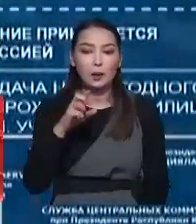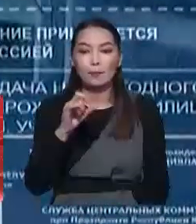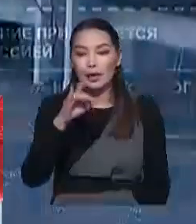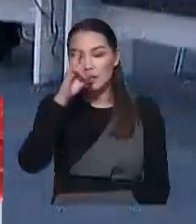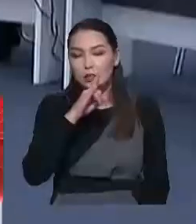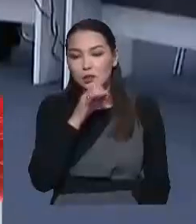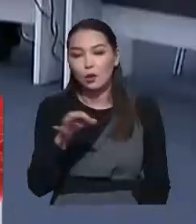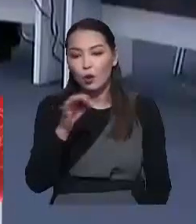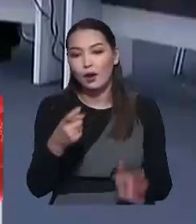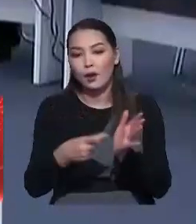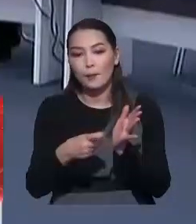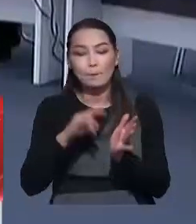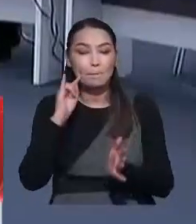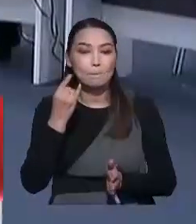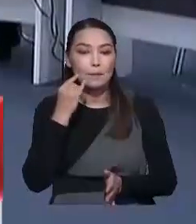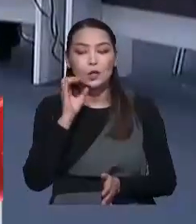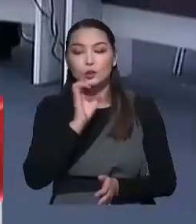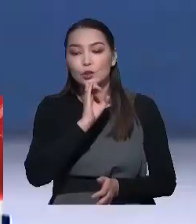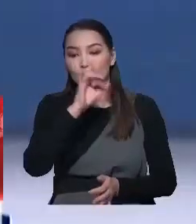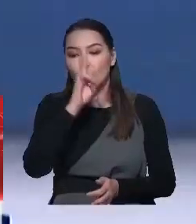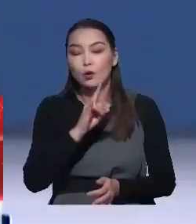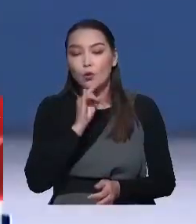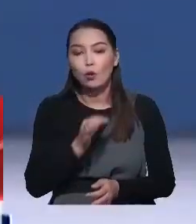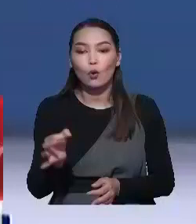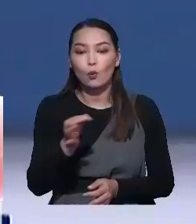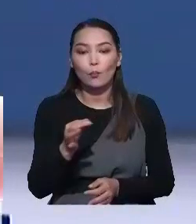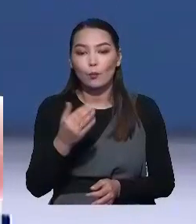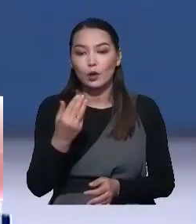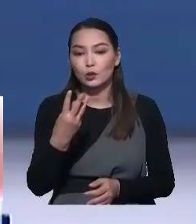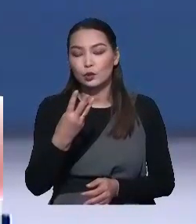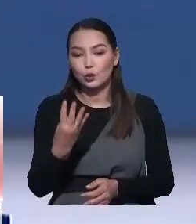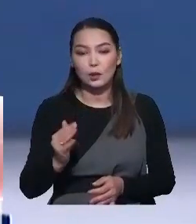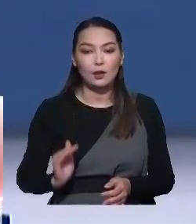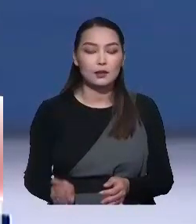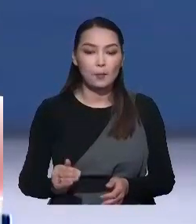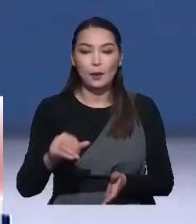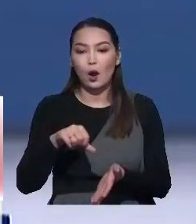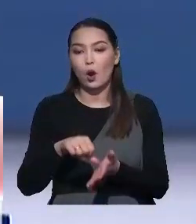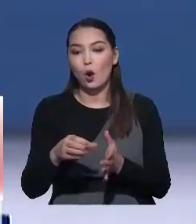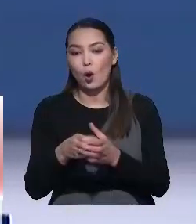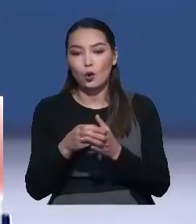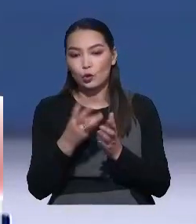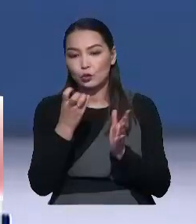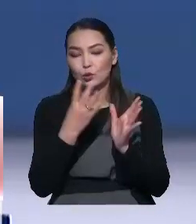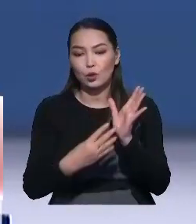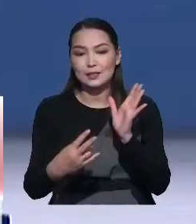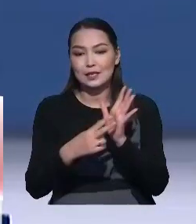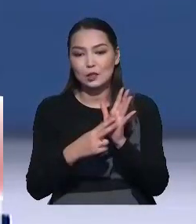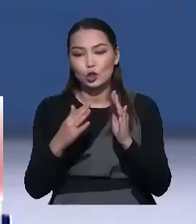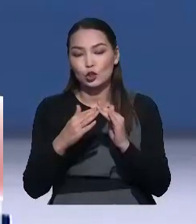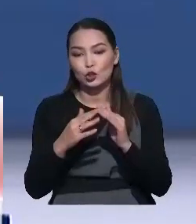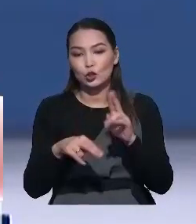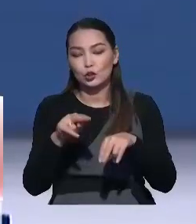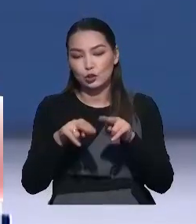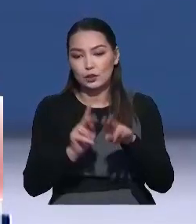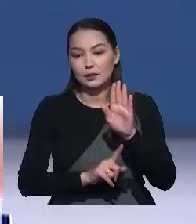облысы, Қарағанды, Павлодар және Солтүстік Қазақстан облыстарында 34 мердігер компания 398 үй салуға